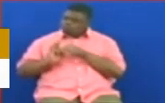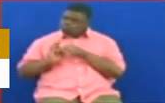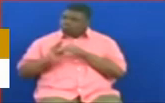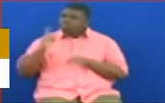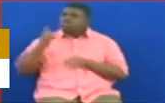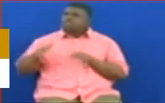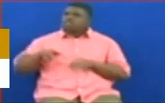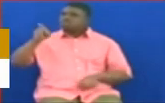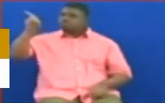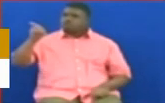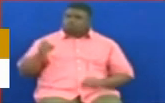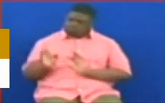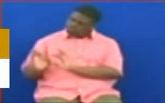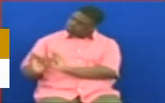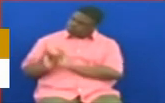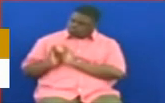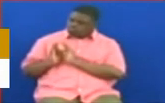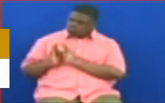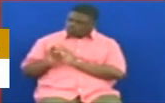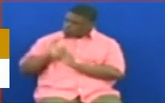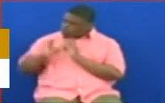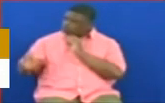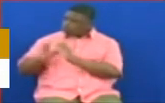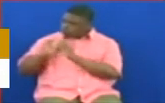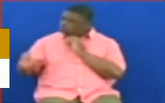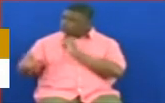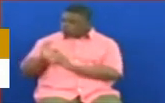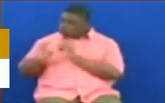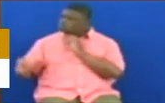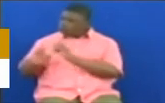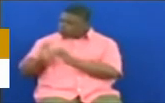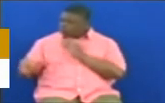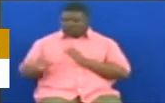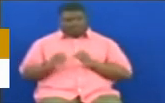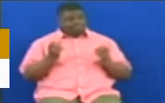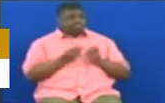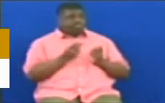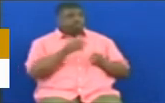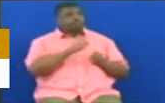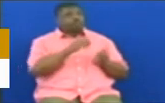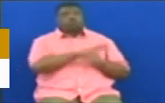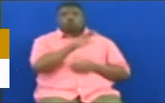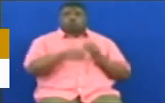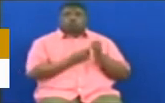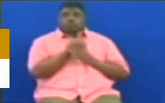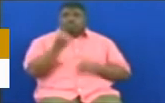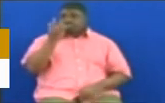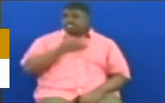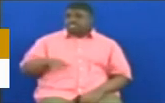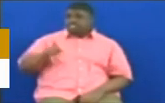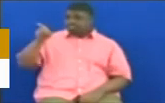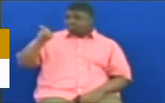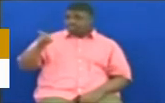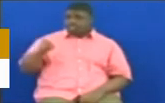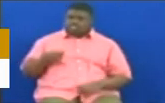mambo ya uvuvi tumekuwa tukifanya mawasiliano ya mara kwa mara. Lakini pia konseni zote zinazotoka kwenye Serikali ya Mapinduzi Zanzibar